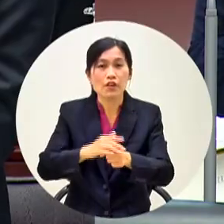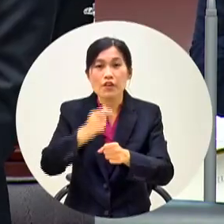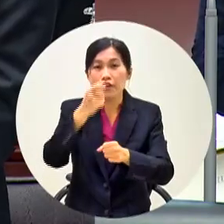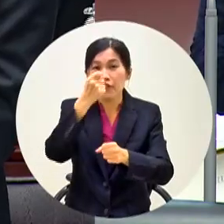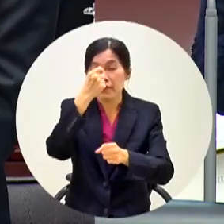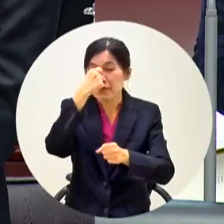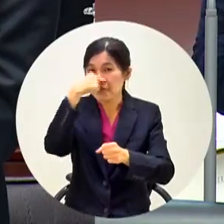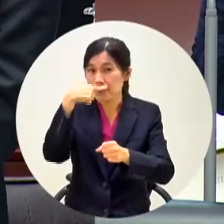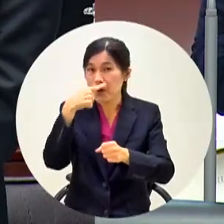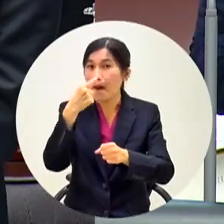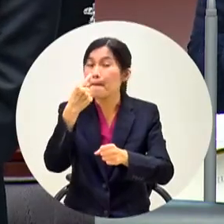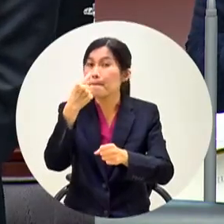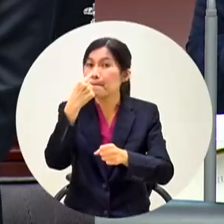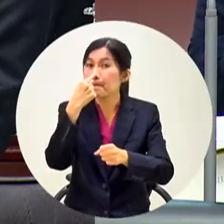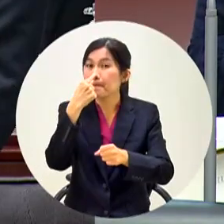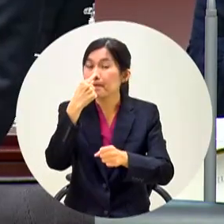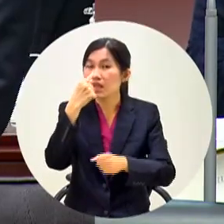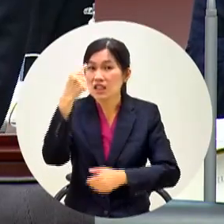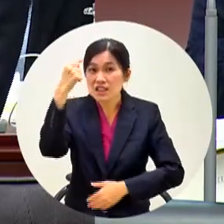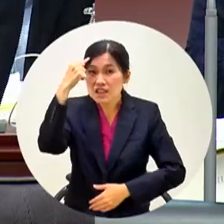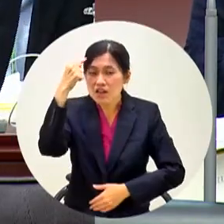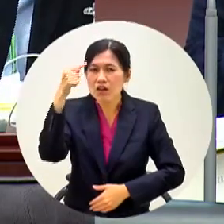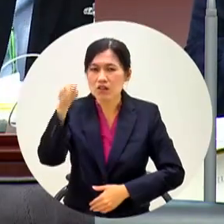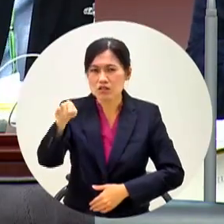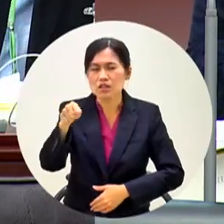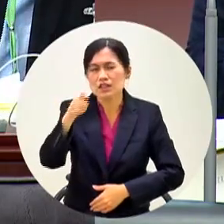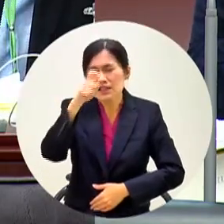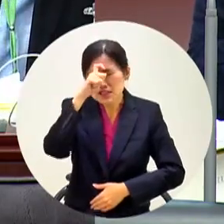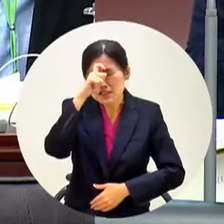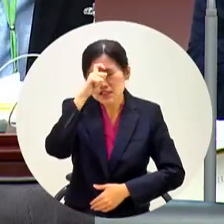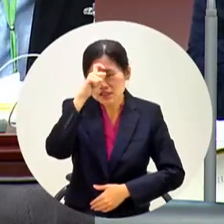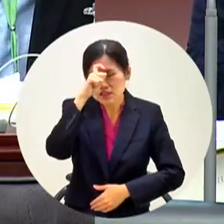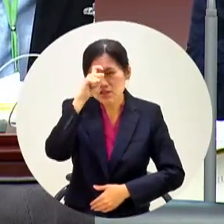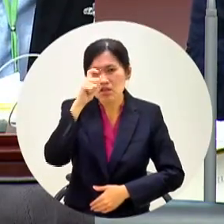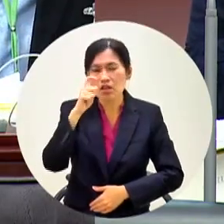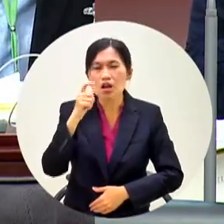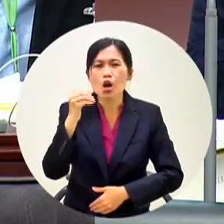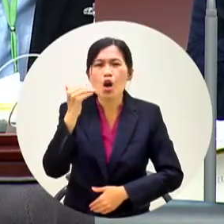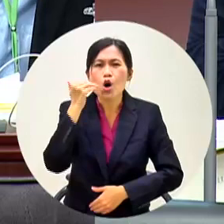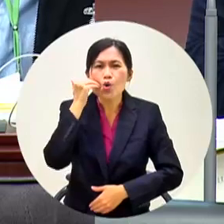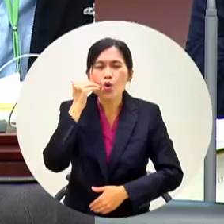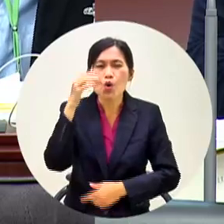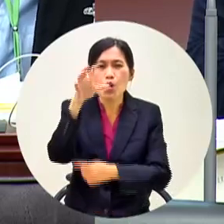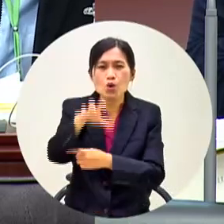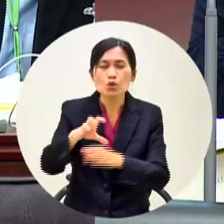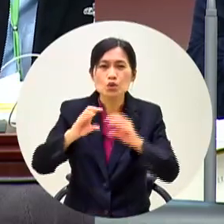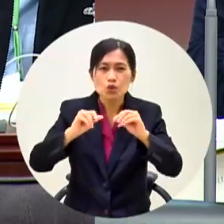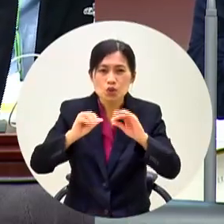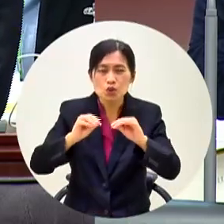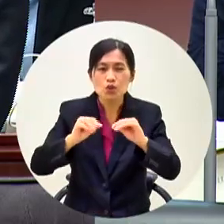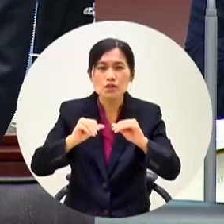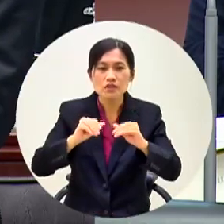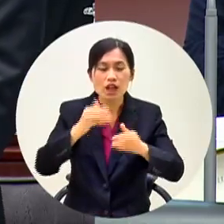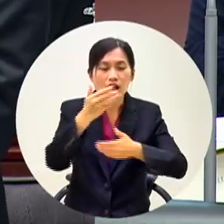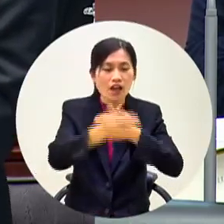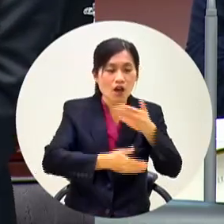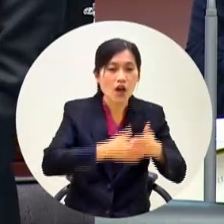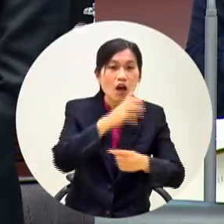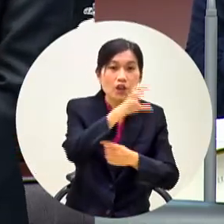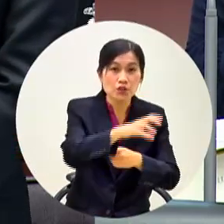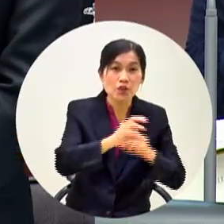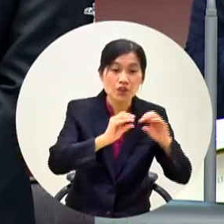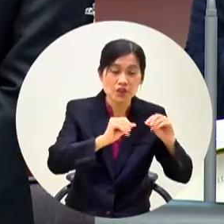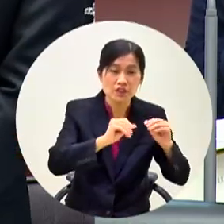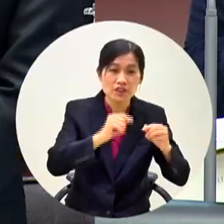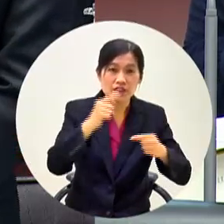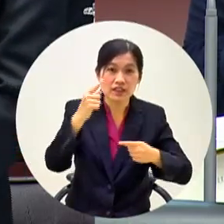农地跟旱地的部分，也希望能够。如果可以的话，当然也一样，农地换农地一坪，旱地换